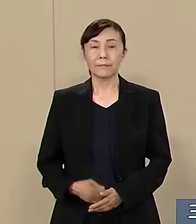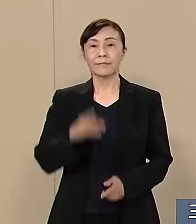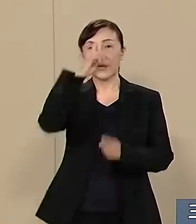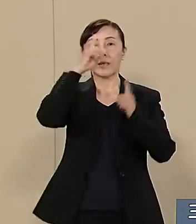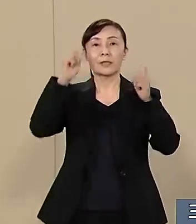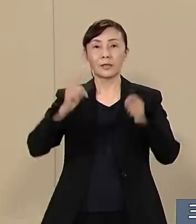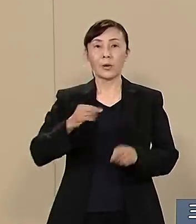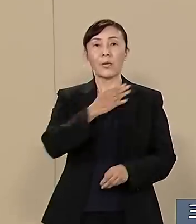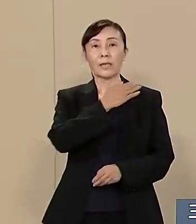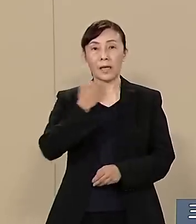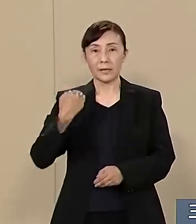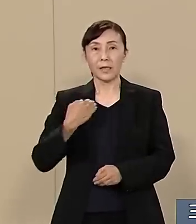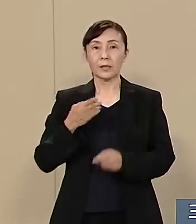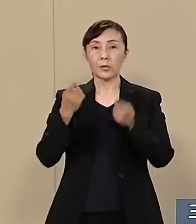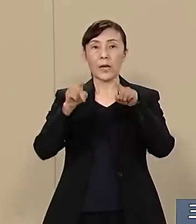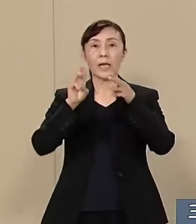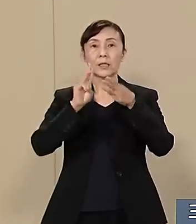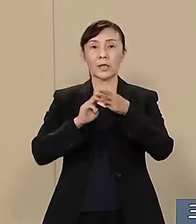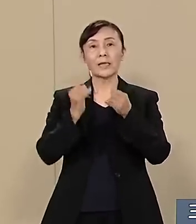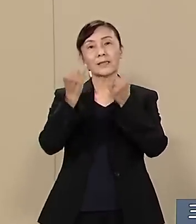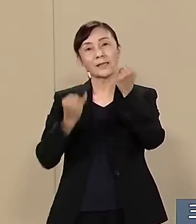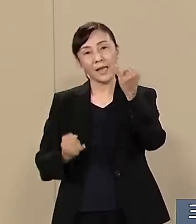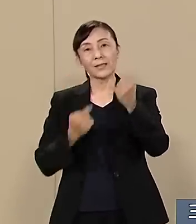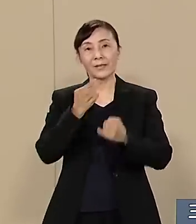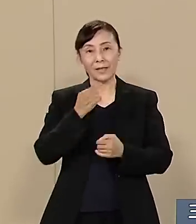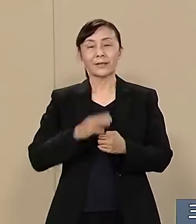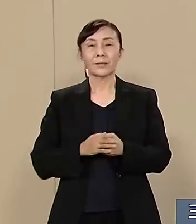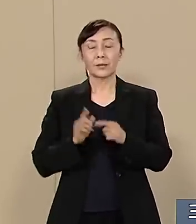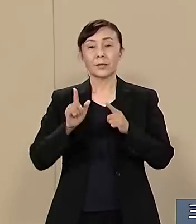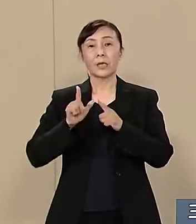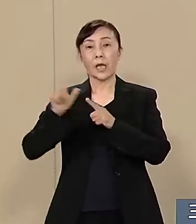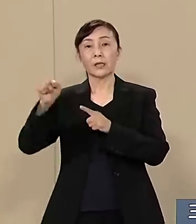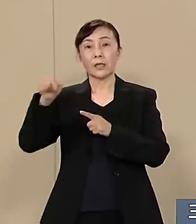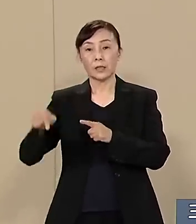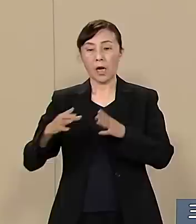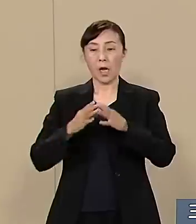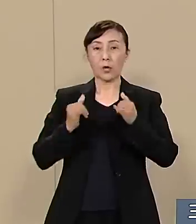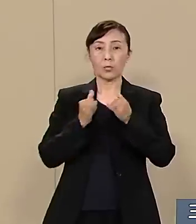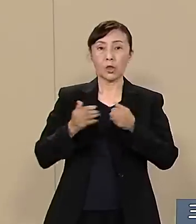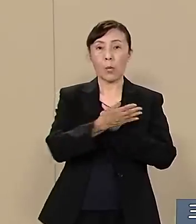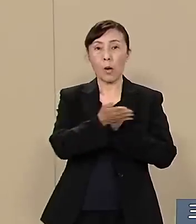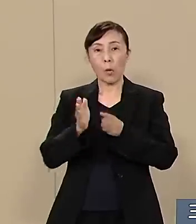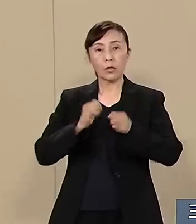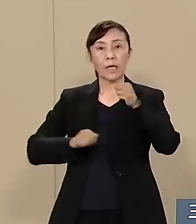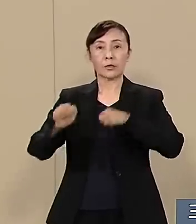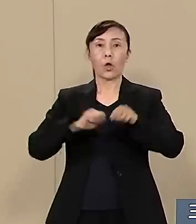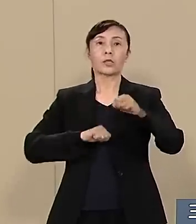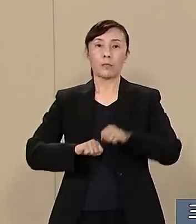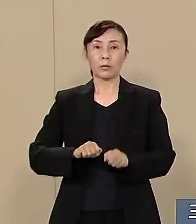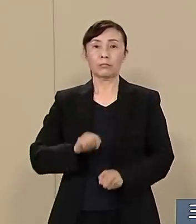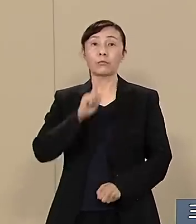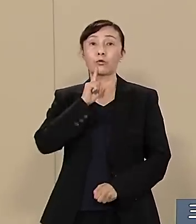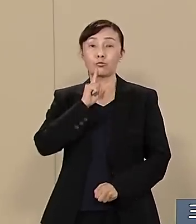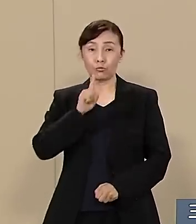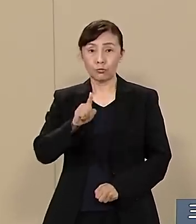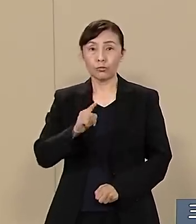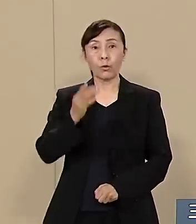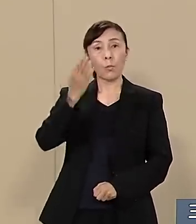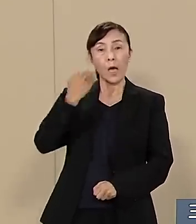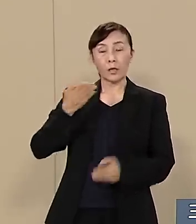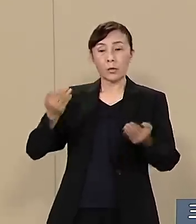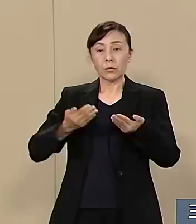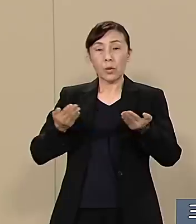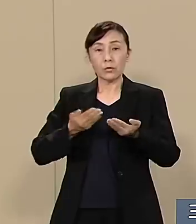今日は私たちは門田シスターズですnhk から国民を守る活動していますこういますと元